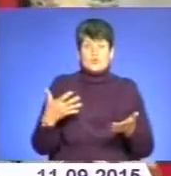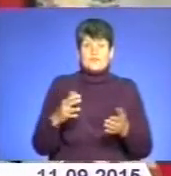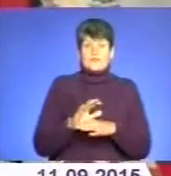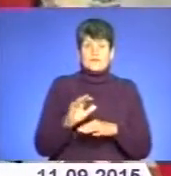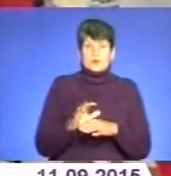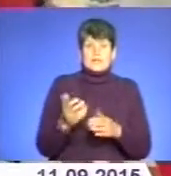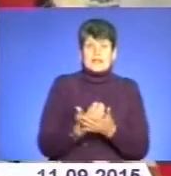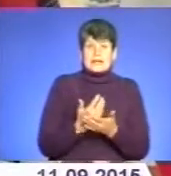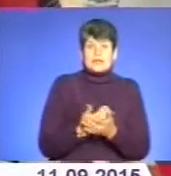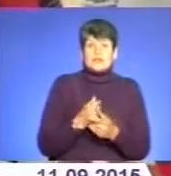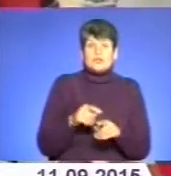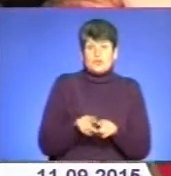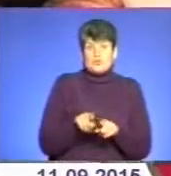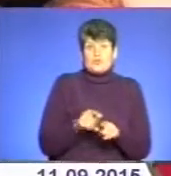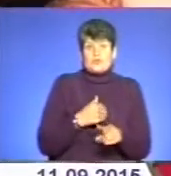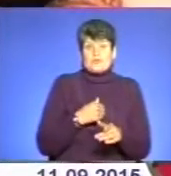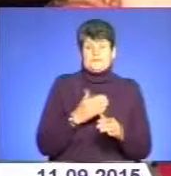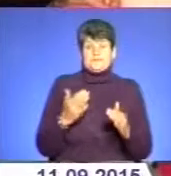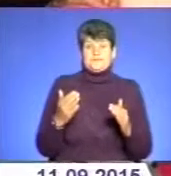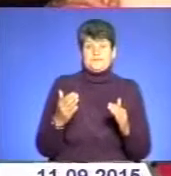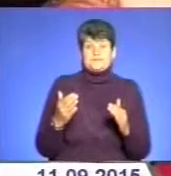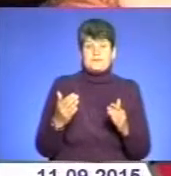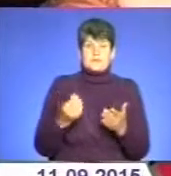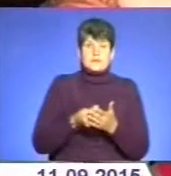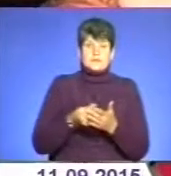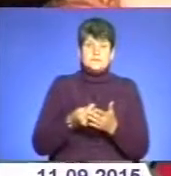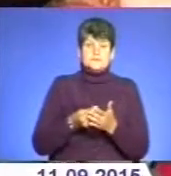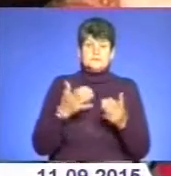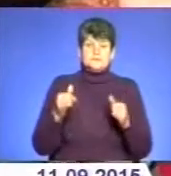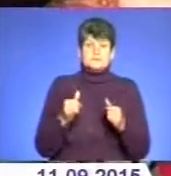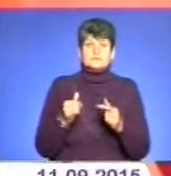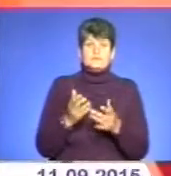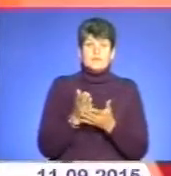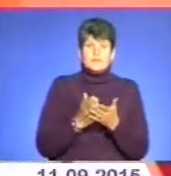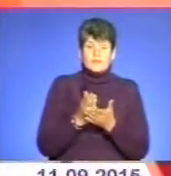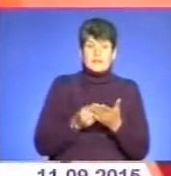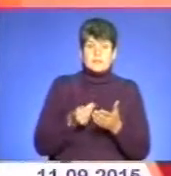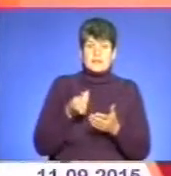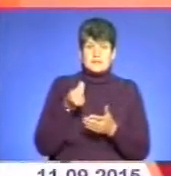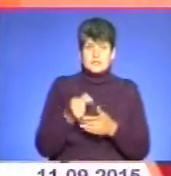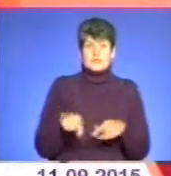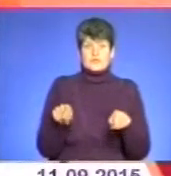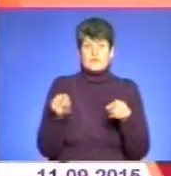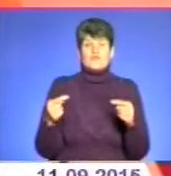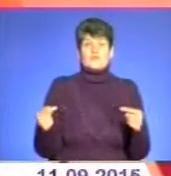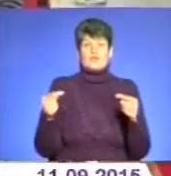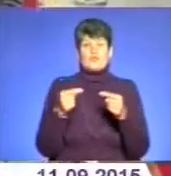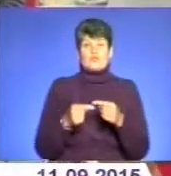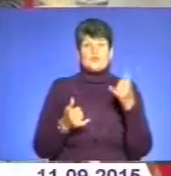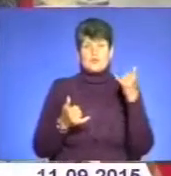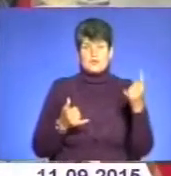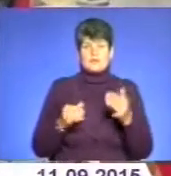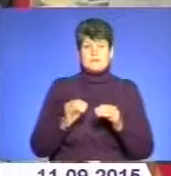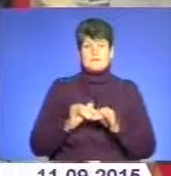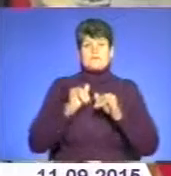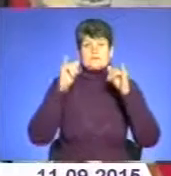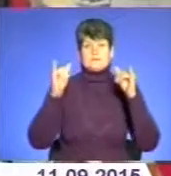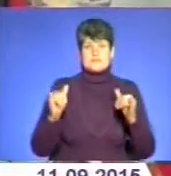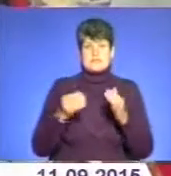так, ніби піднеслися комунальні платежі, тому відповідно і вони цей, піднесли